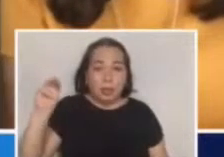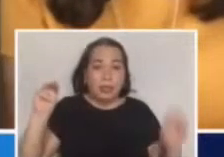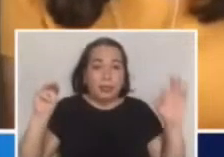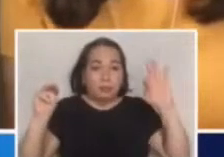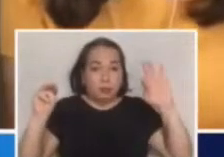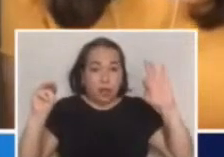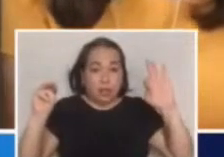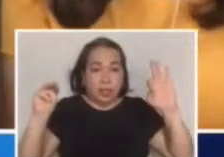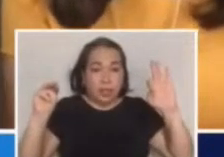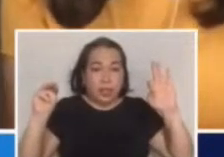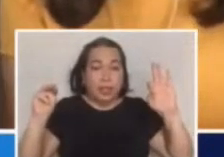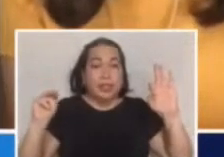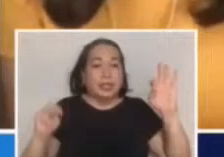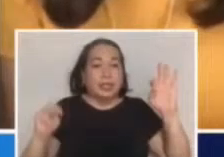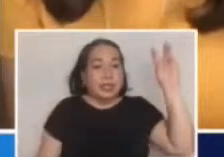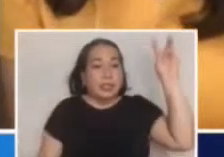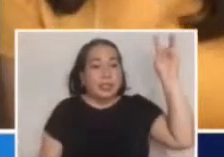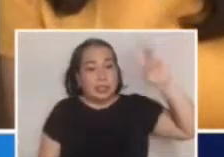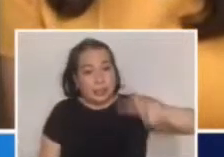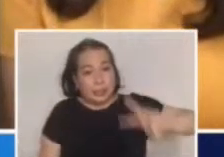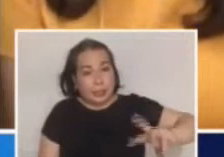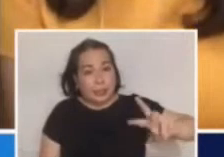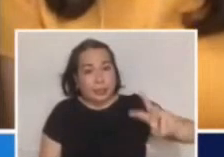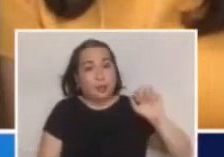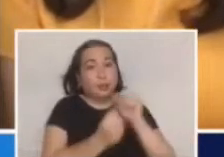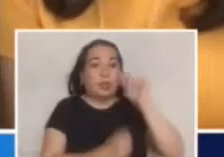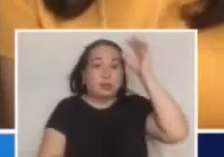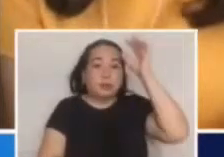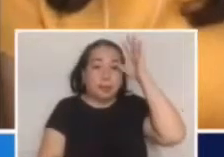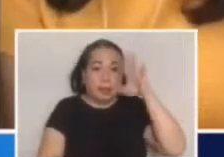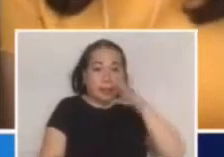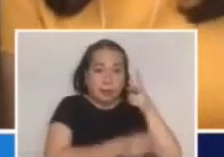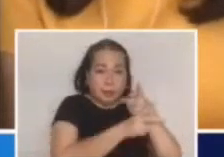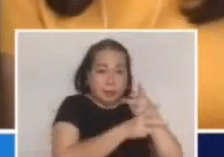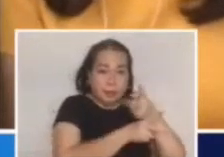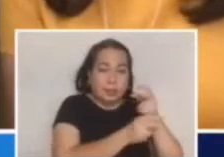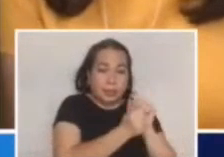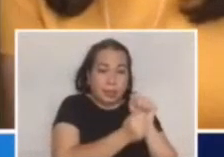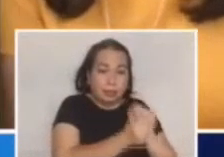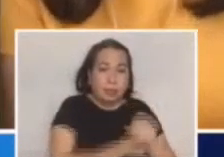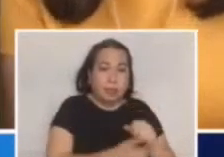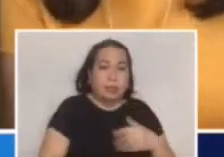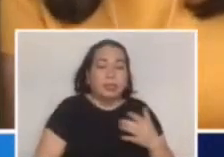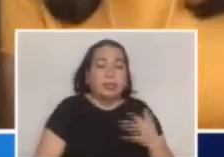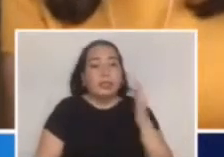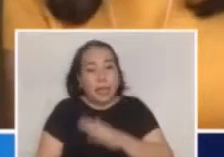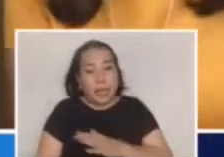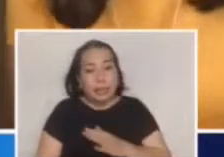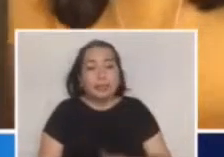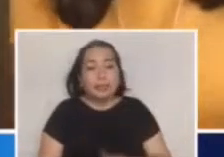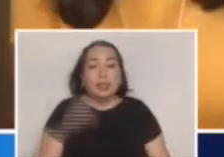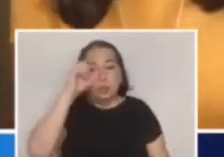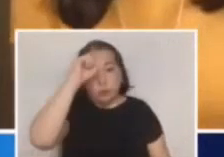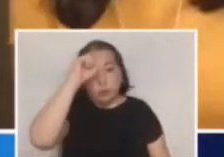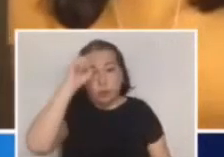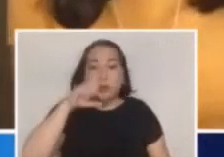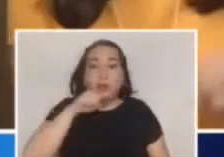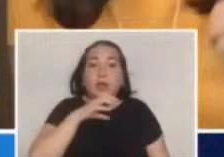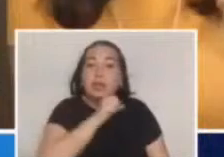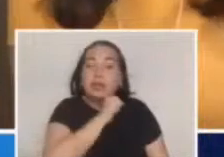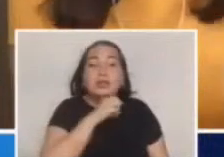ng mga turista. Hindi lang sa Pilipinas, Yes. hindi sa buong mundo at gustong-gusto nila yan. So, paano